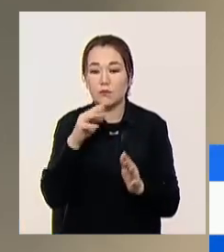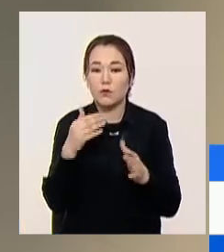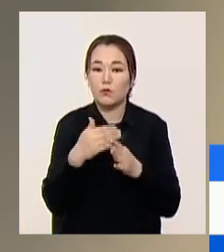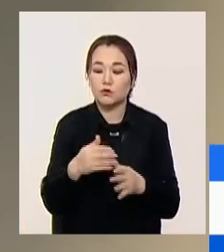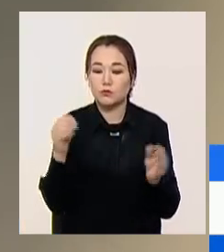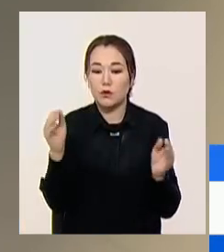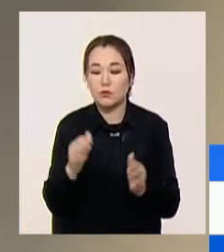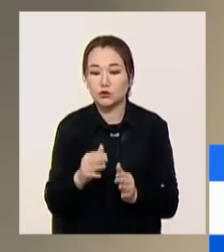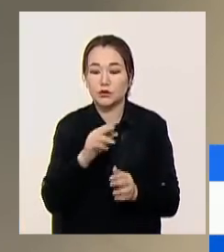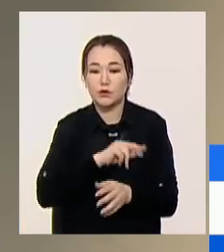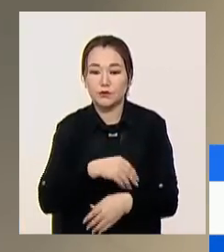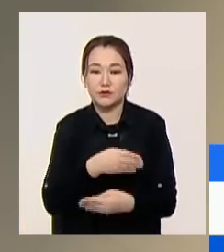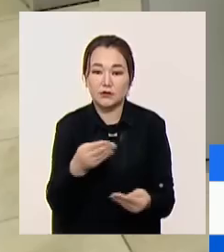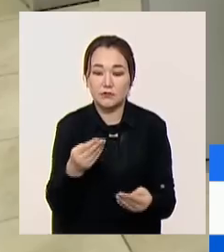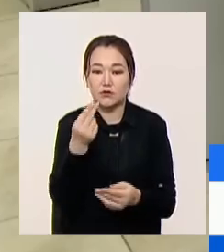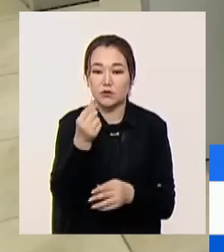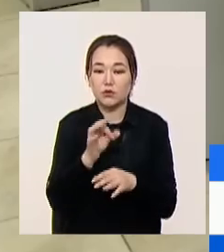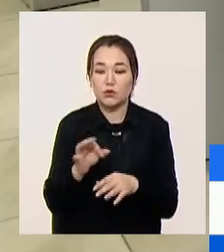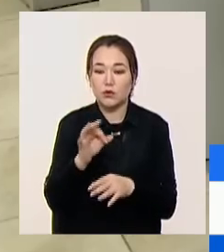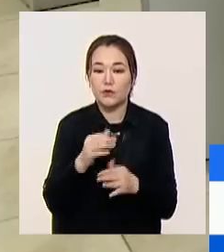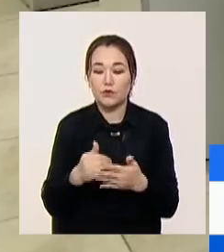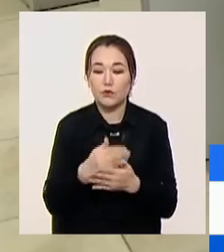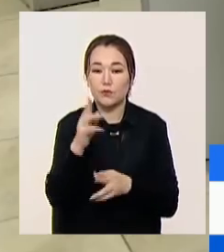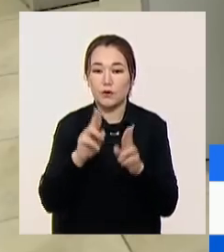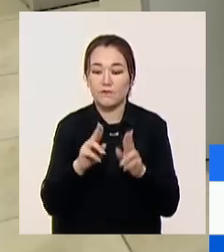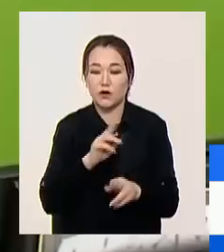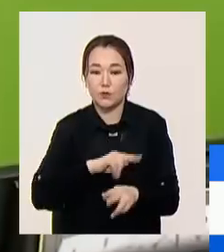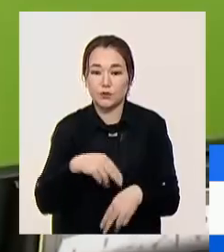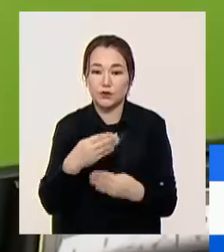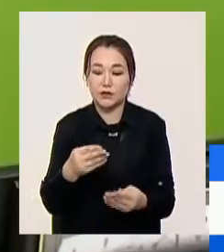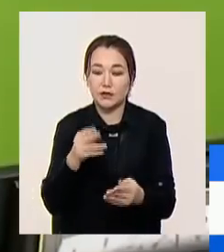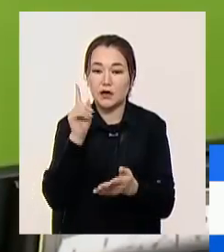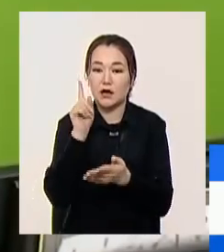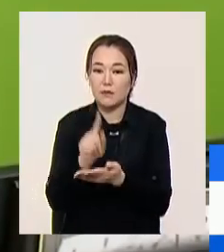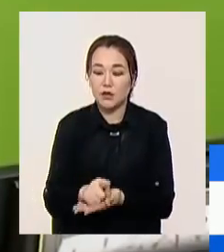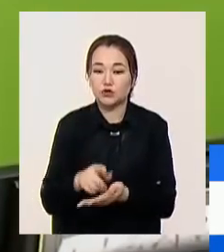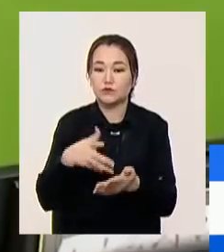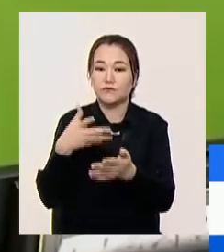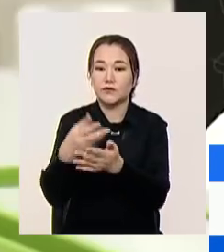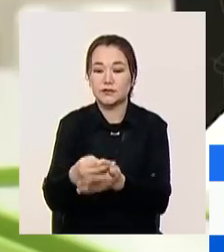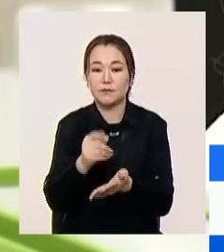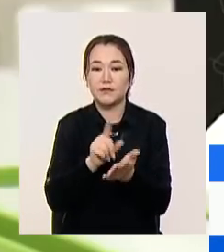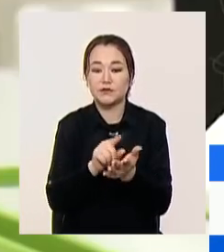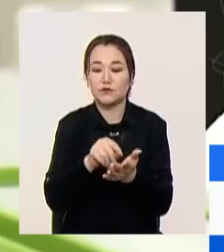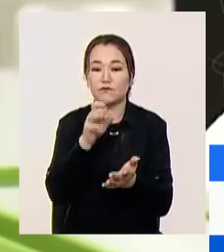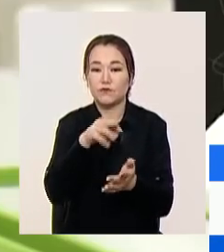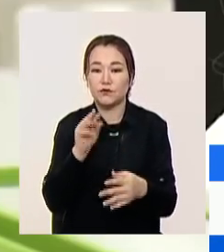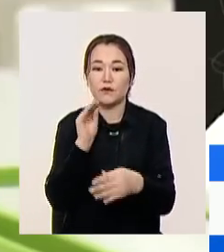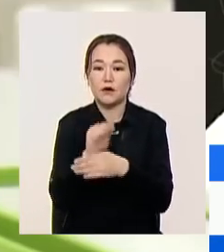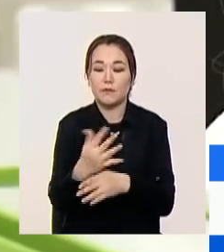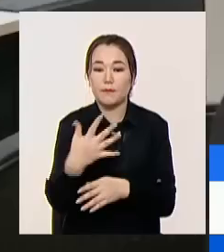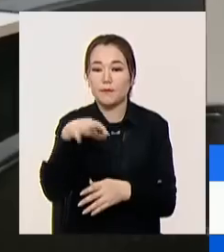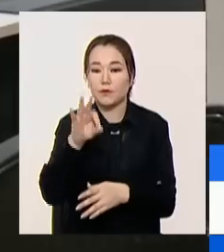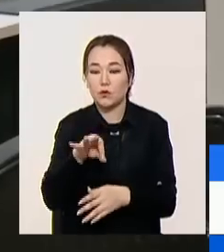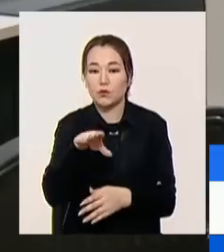финансовую нагрузку на работодателей. Напомню, по новым правилам работодатели обяжут вносить в пенсионный фонд дополнительные 5%